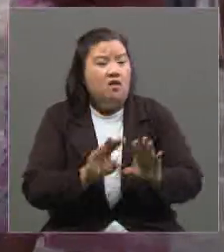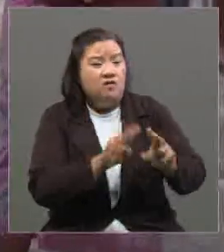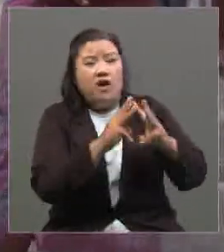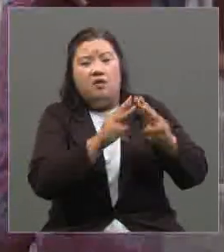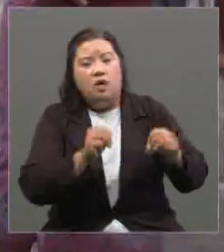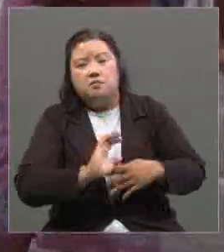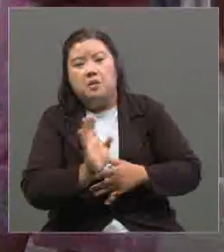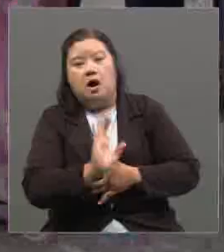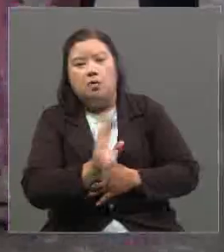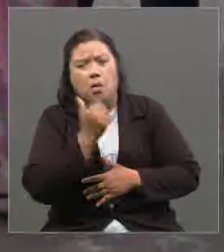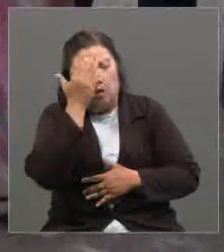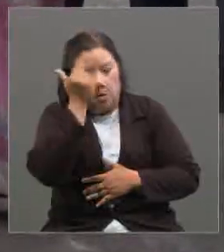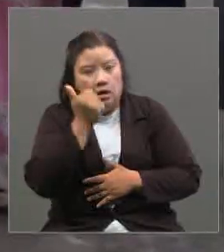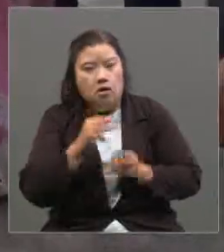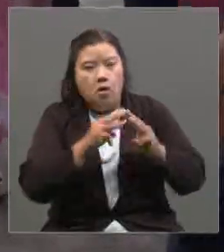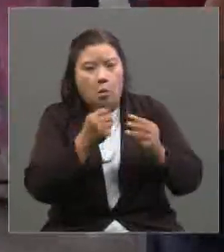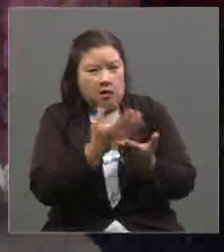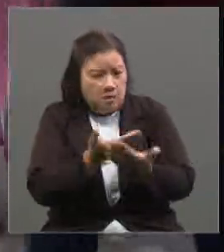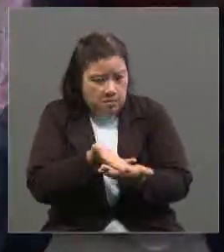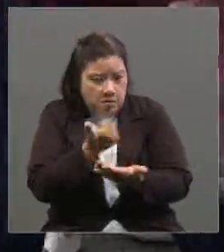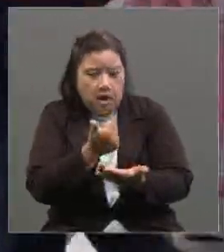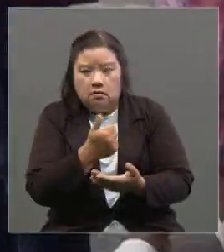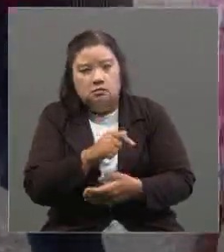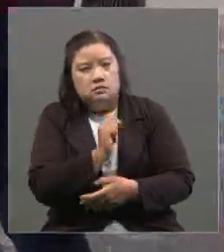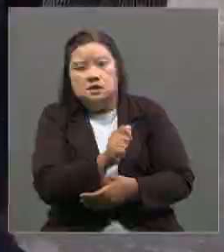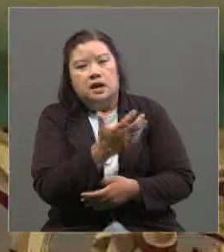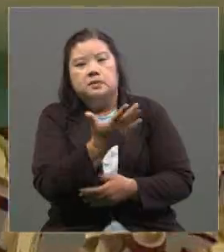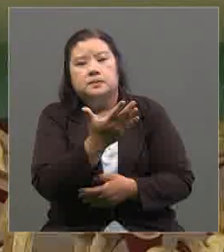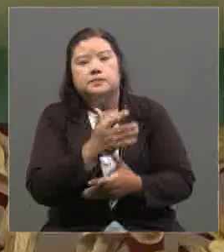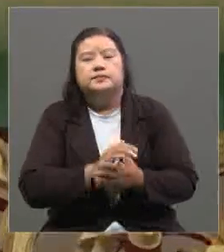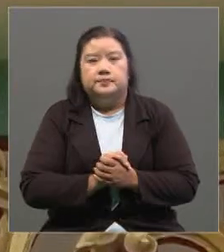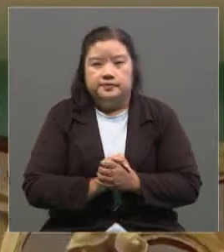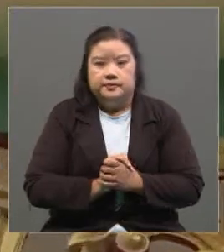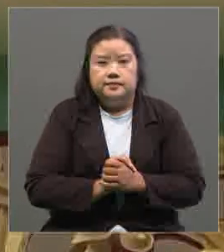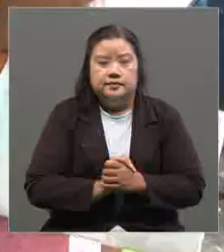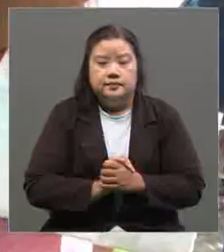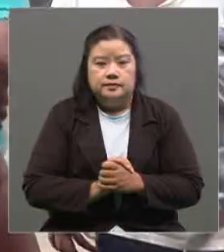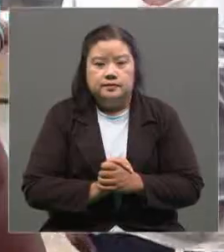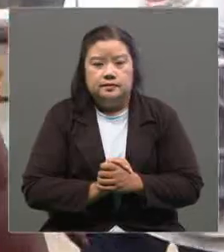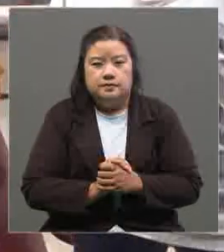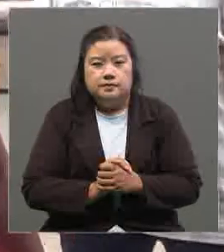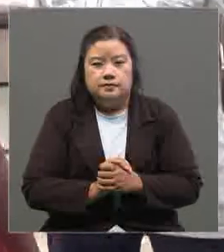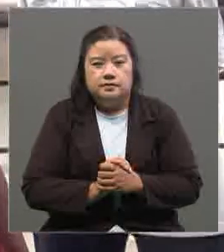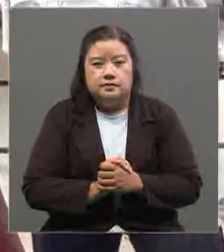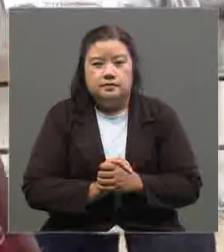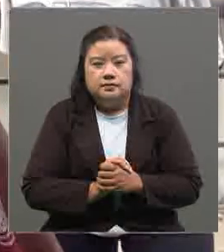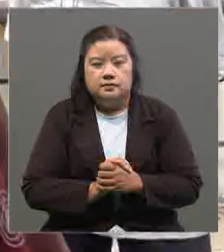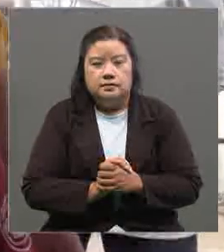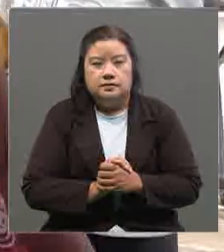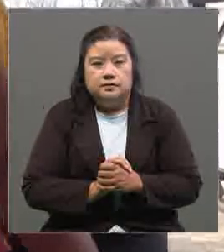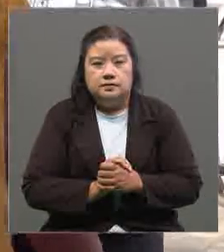ถ้าวัดเป็นที่พึ่งไม่ได้แบบนี้เนี่ยลองฟังเสียงชาวบ้านดูกันดั้งเดิม